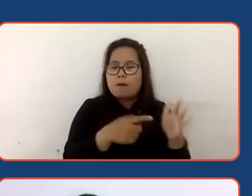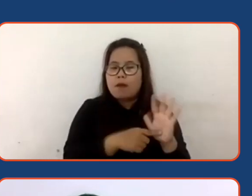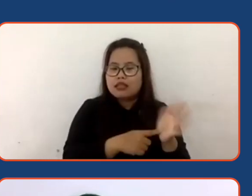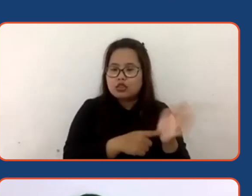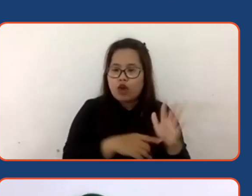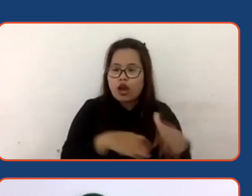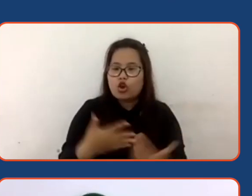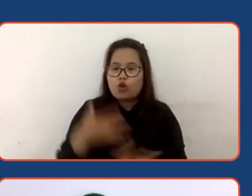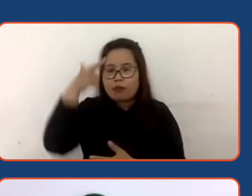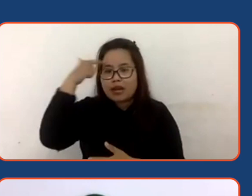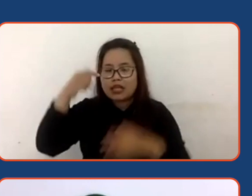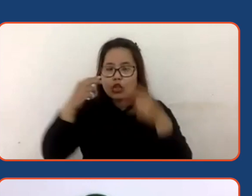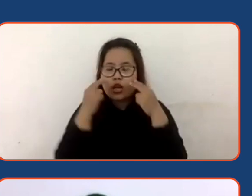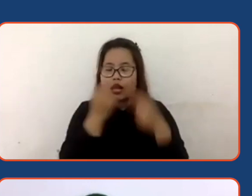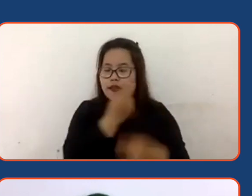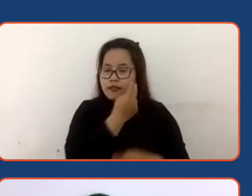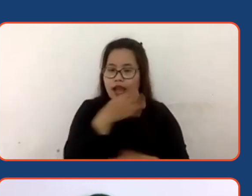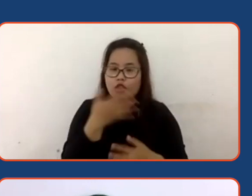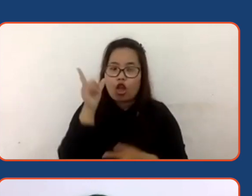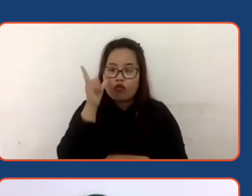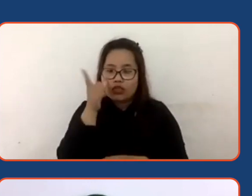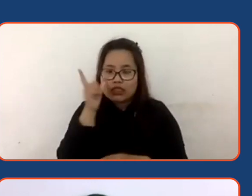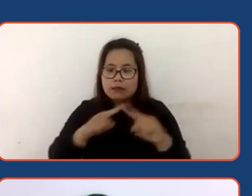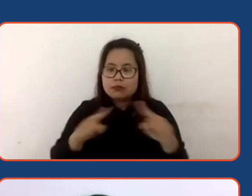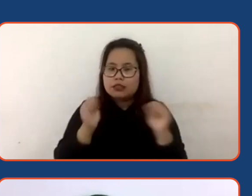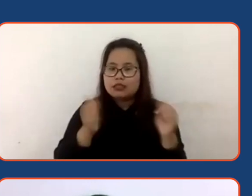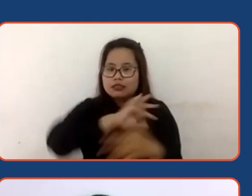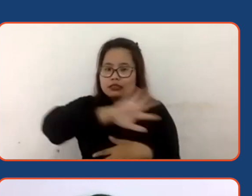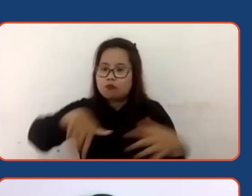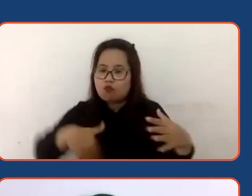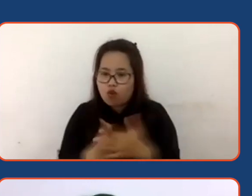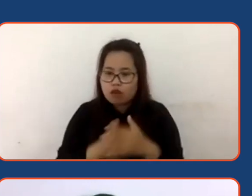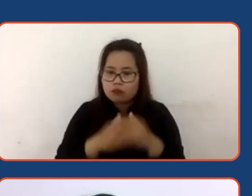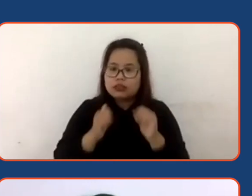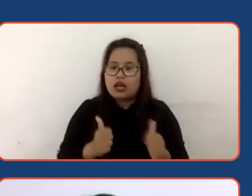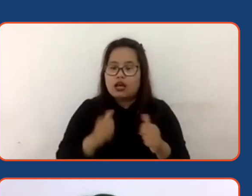dan lo fashionnya tapi juga untuk semua yang ingin bisa